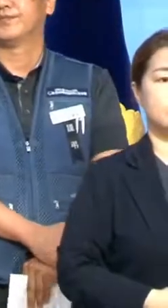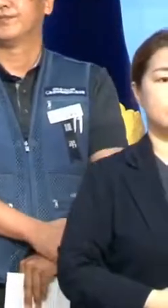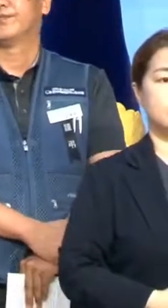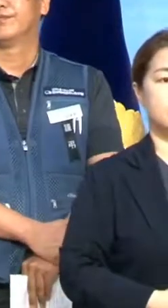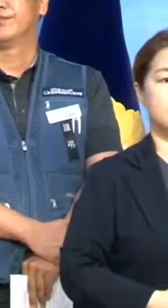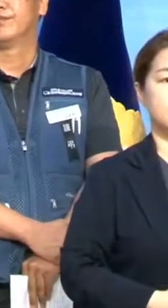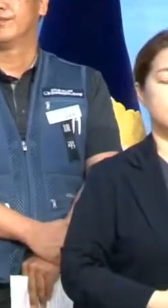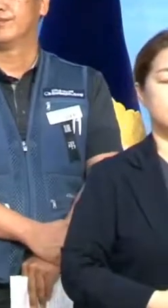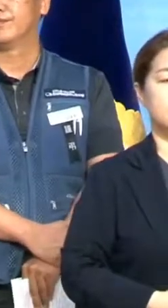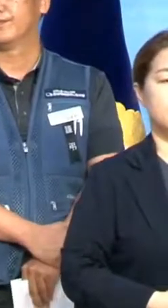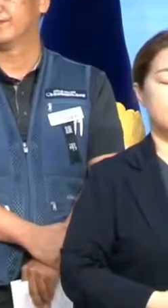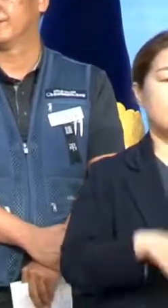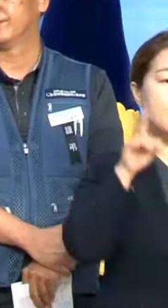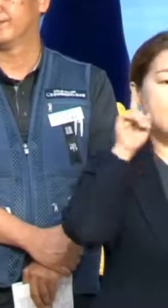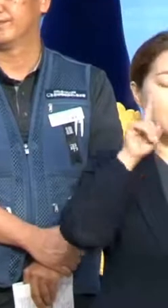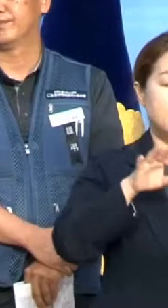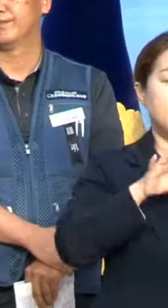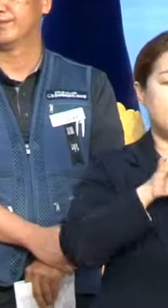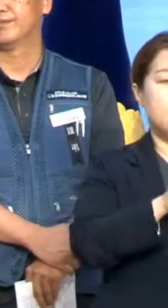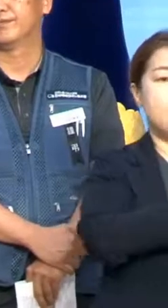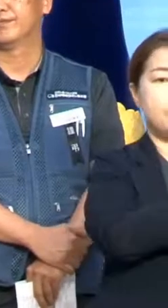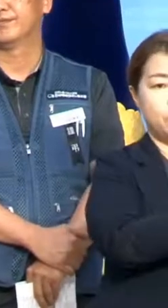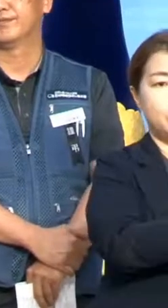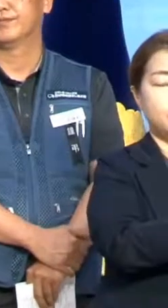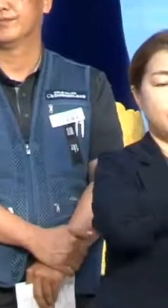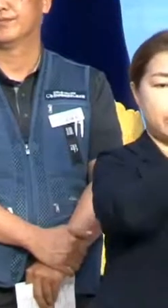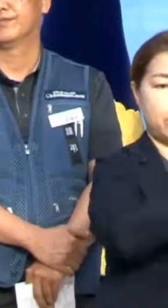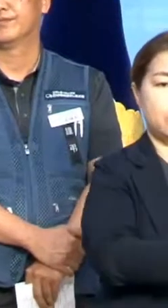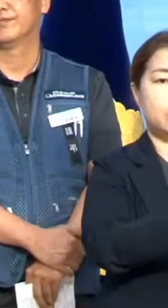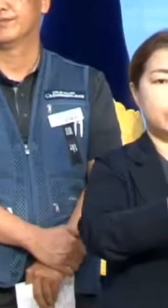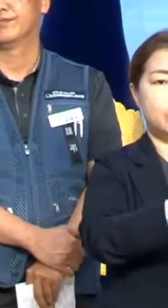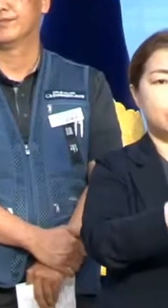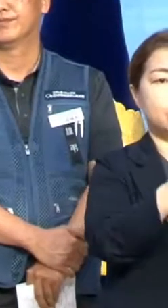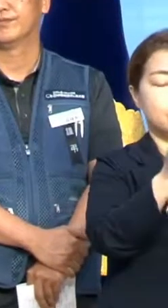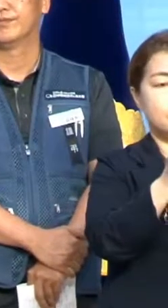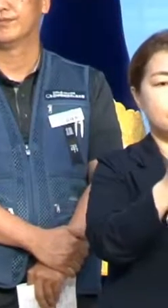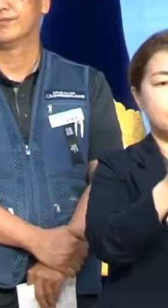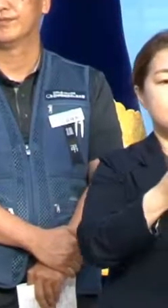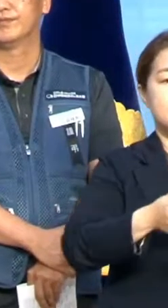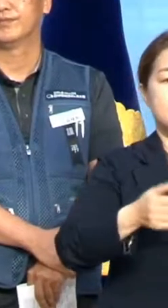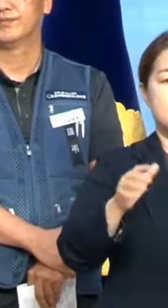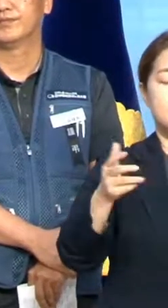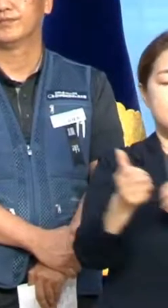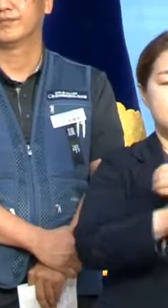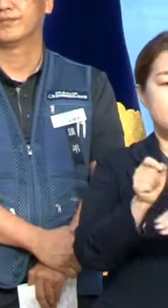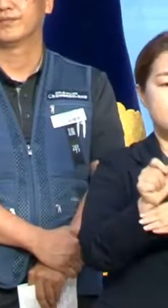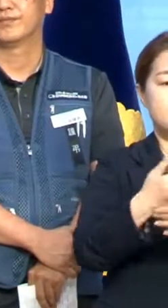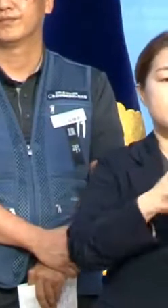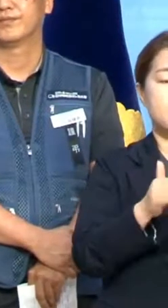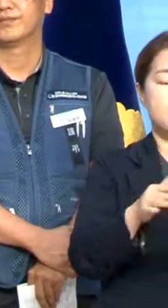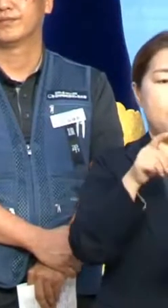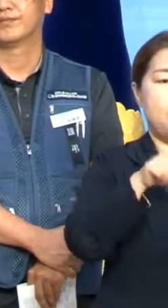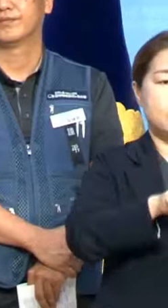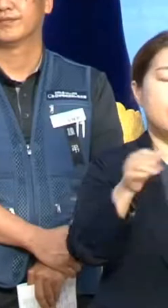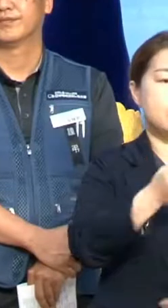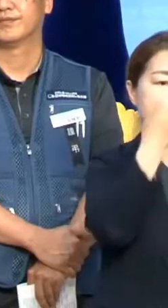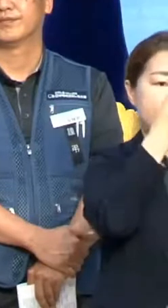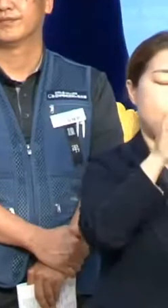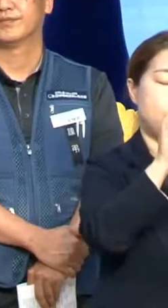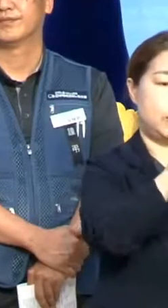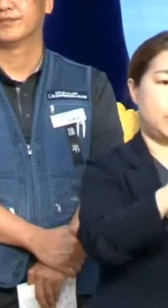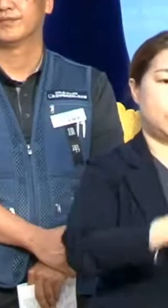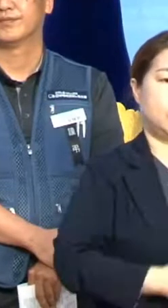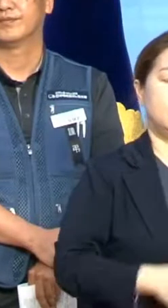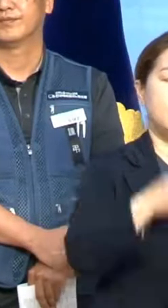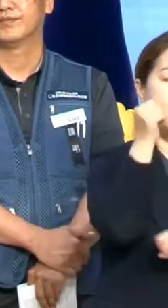4 매일 이어 내일 발표될 내용에 대해서도 저희 현실에서도 좀 관심갖고 치카 보도록 하겠습니다 어